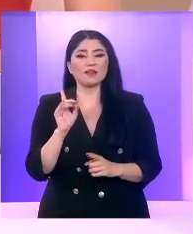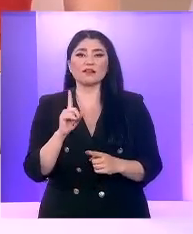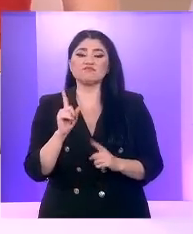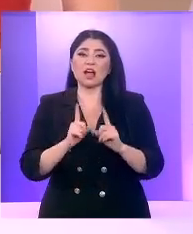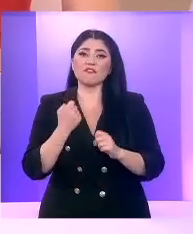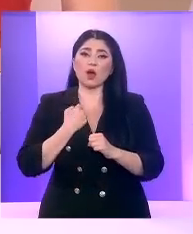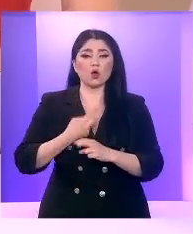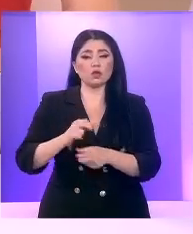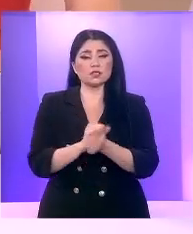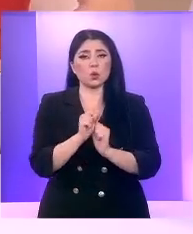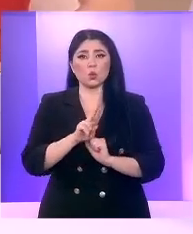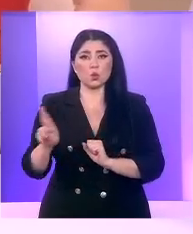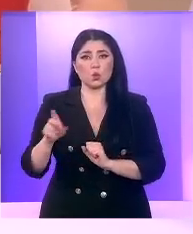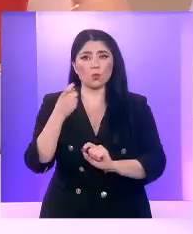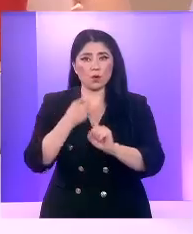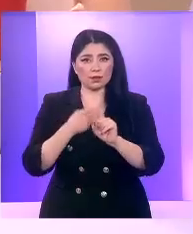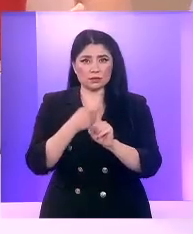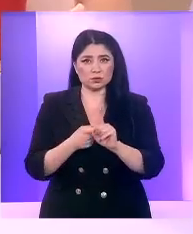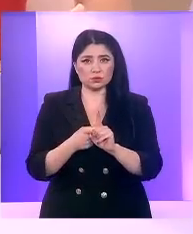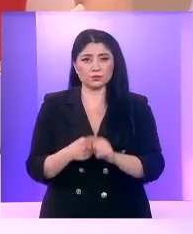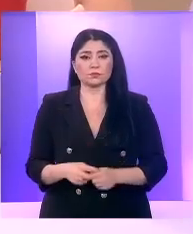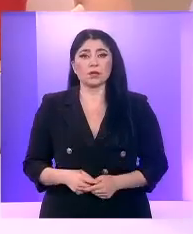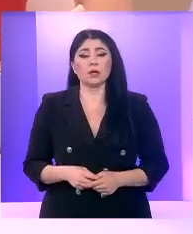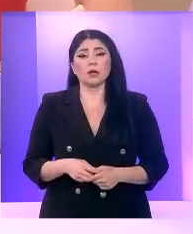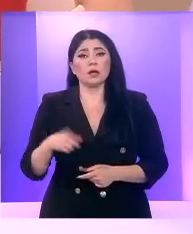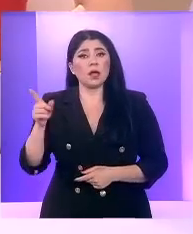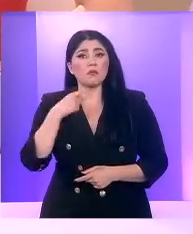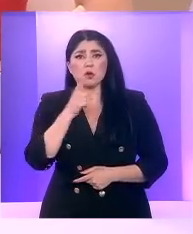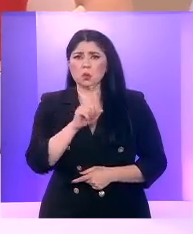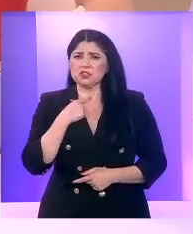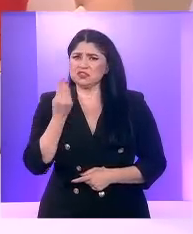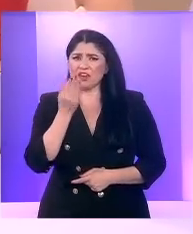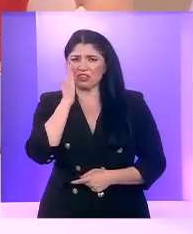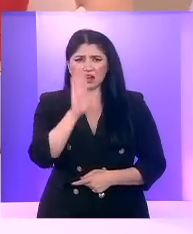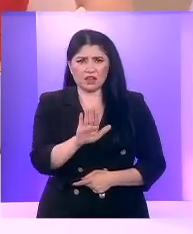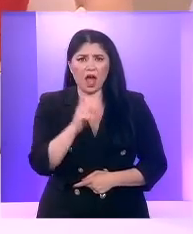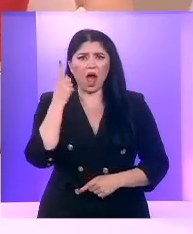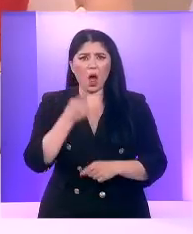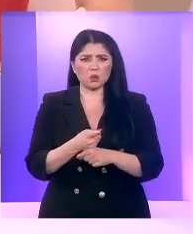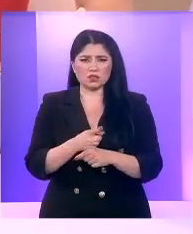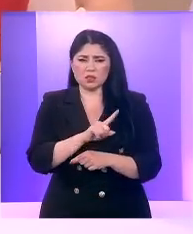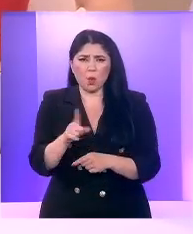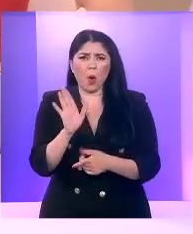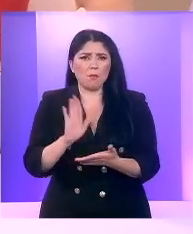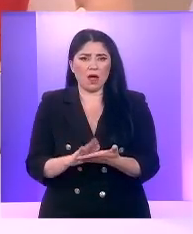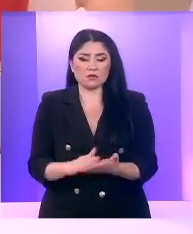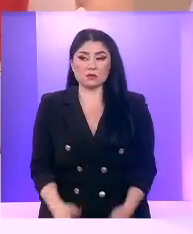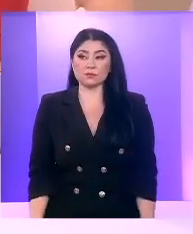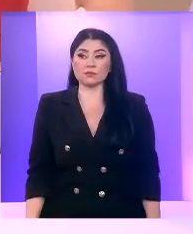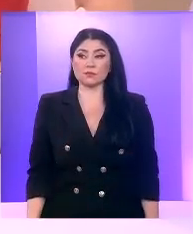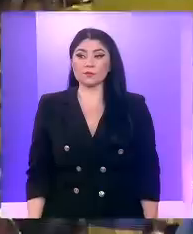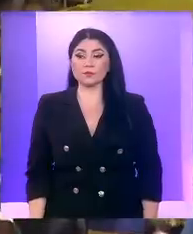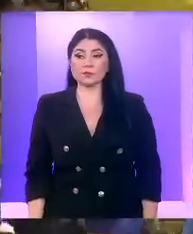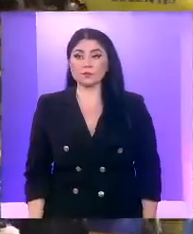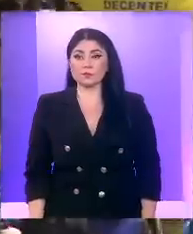de continuarea grevei. În replică, acesta spune că nu este vorba despre nicio trădare și că acuzațiile aduse sunt nefondate.